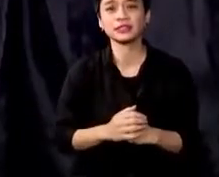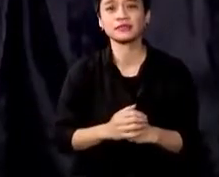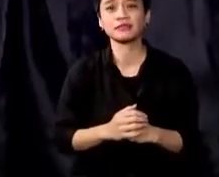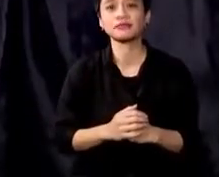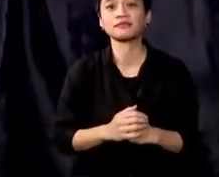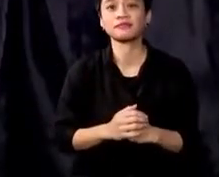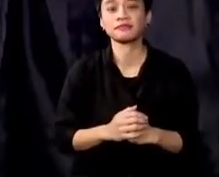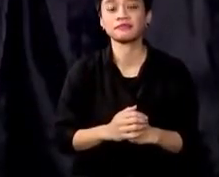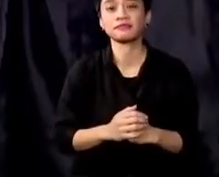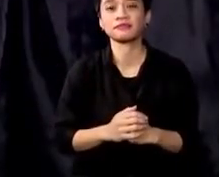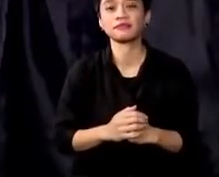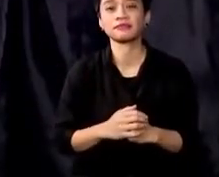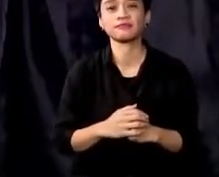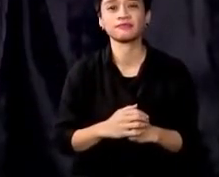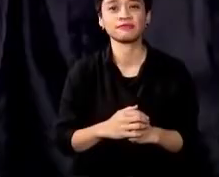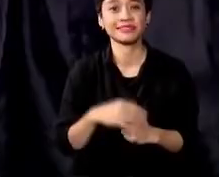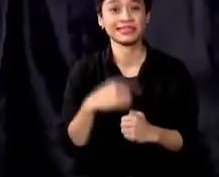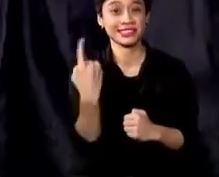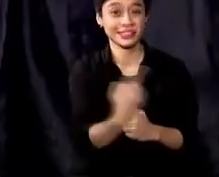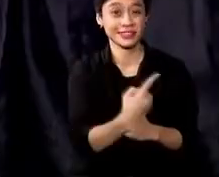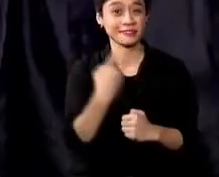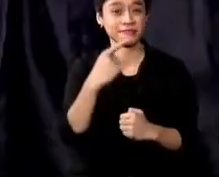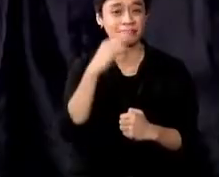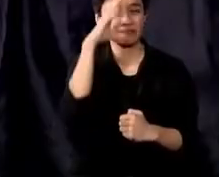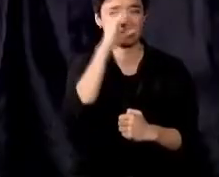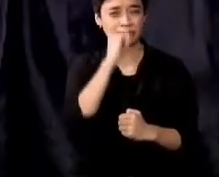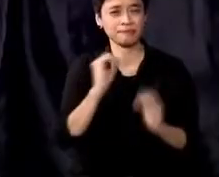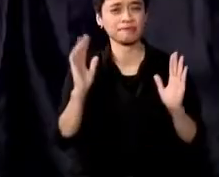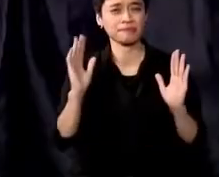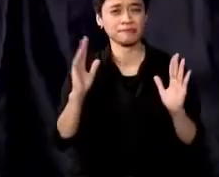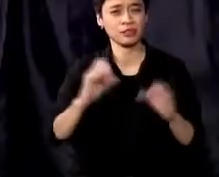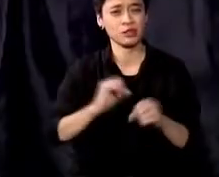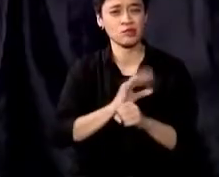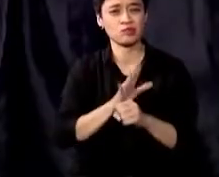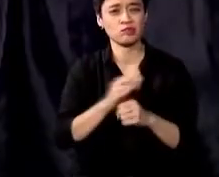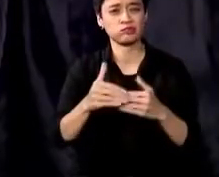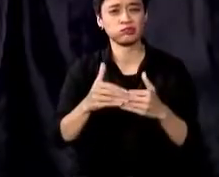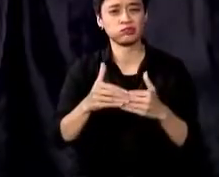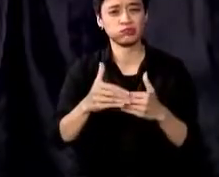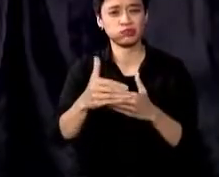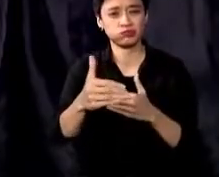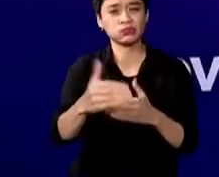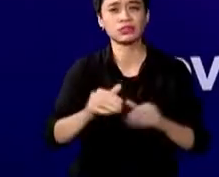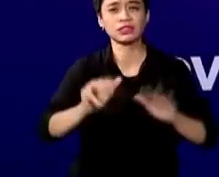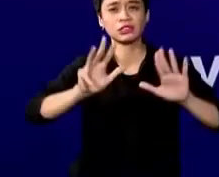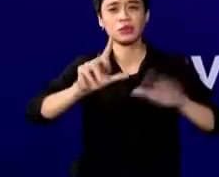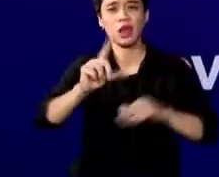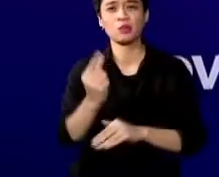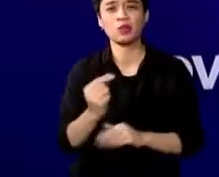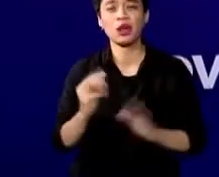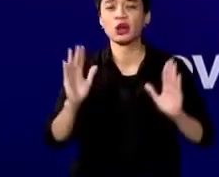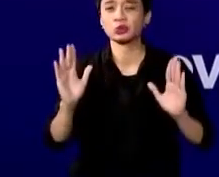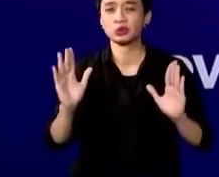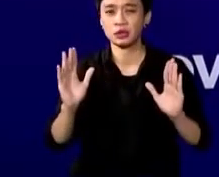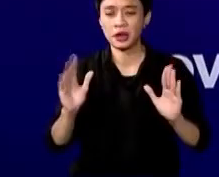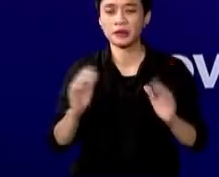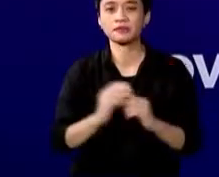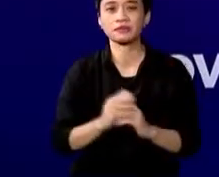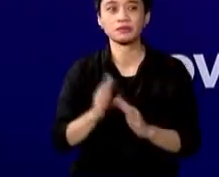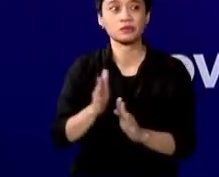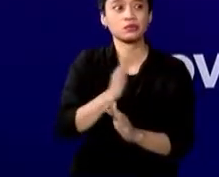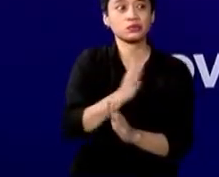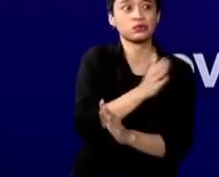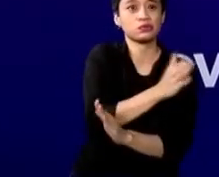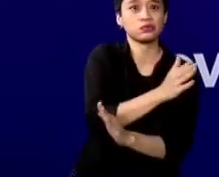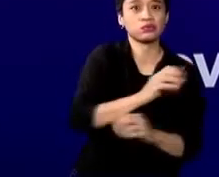seperti kita ketahui bahwa kita sudah menjalani pandemi ini sudah lebih 9 buan Sejak ditemukannya